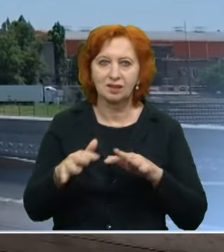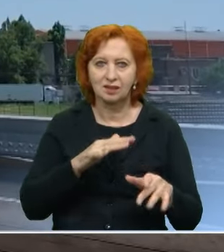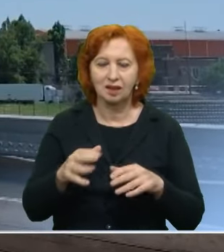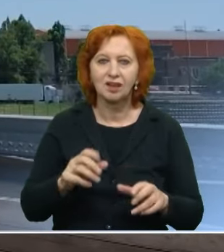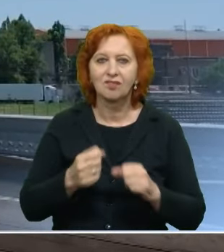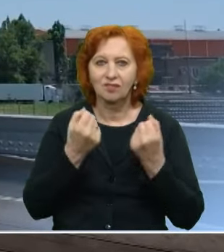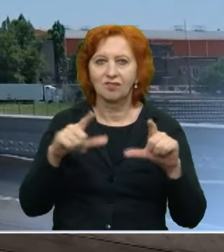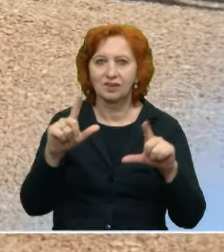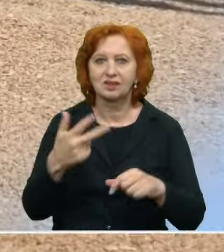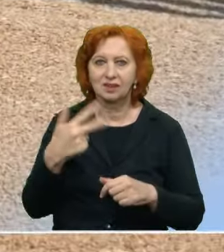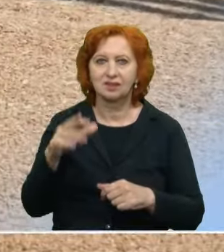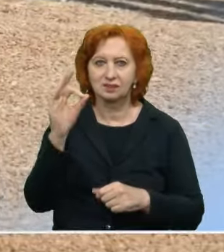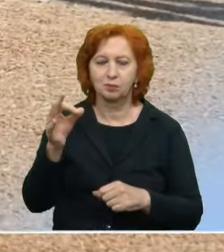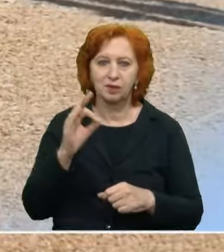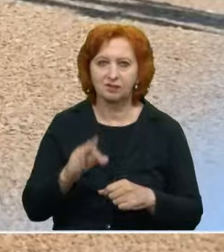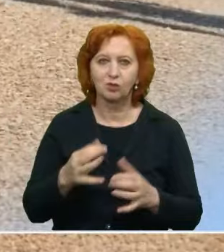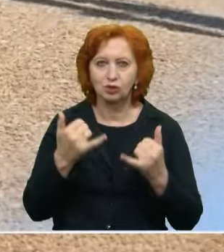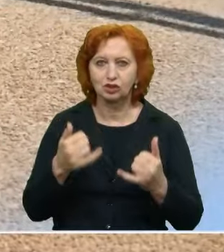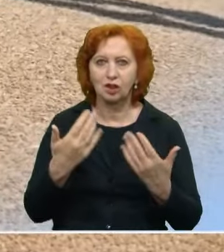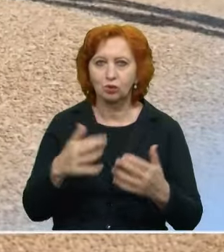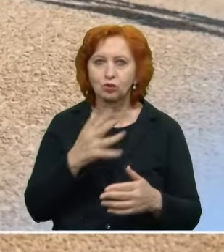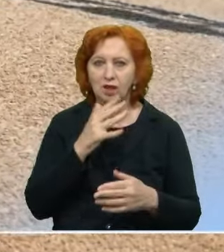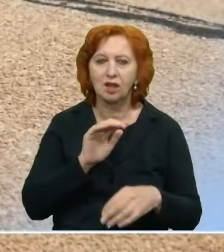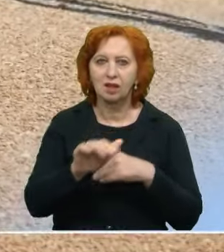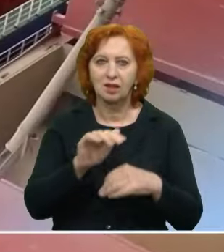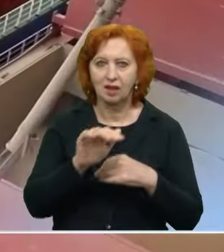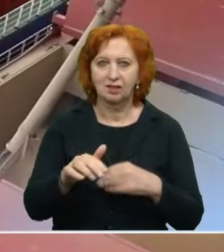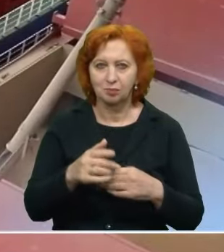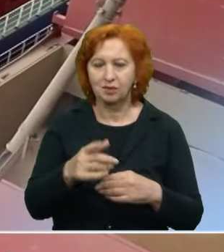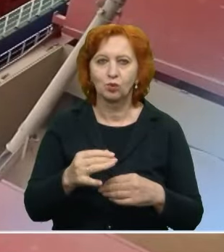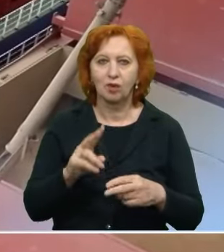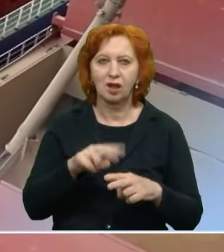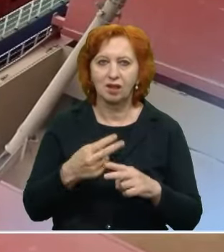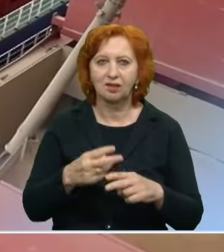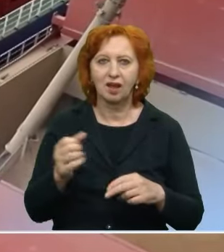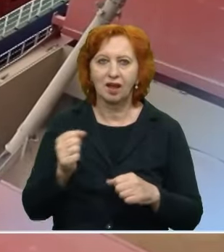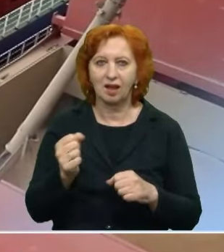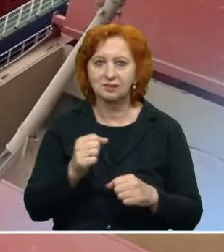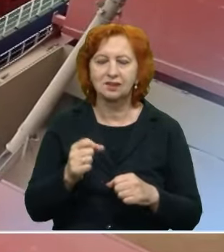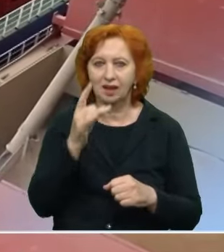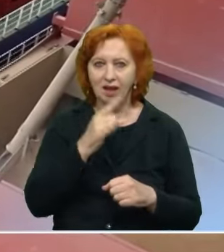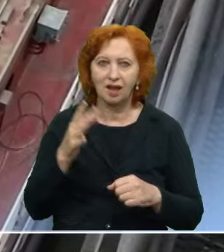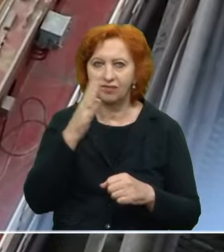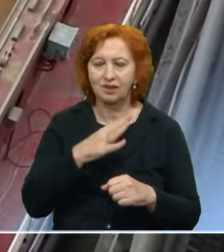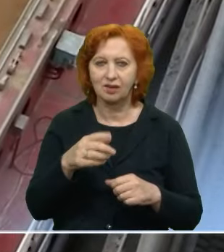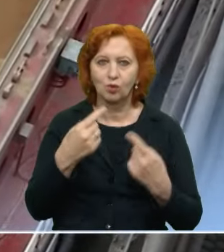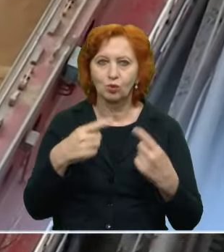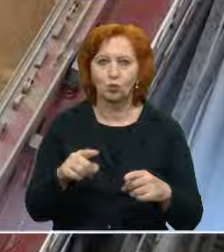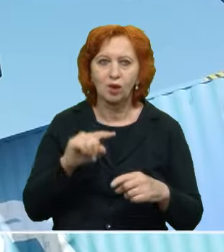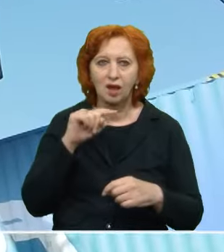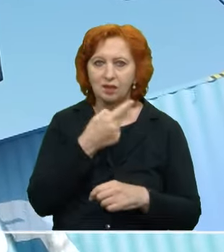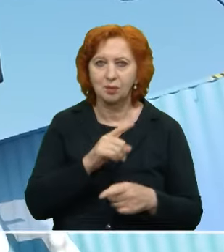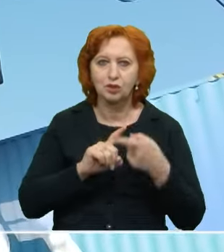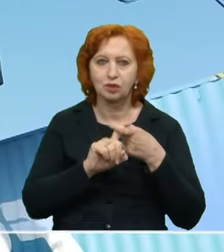30%. Сегодня регион переориентировал свой экспорт на дружественные страны, в первую очередь в Азии и Африке. Ключевые внешнеэкономические